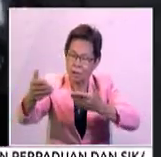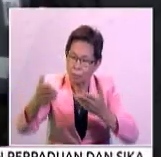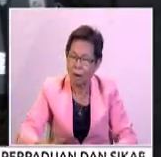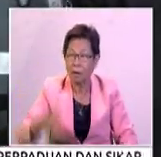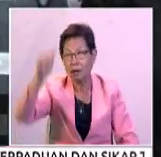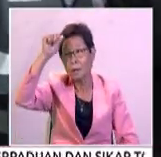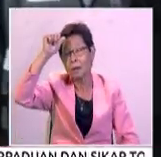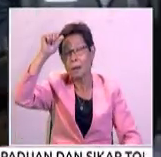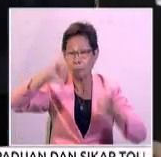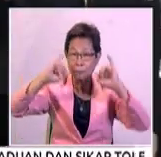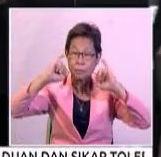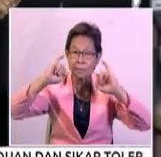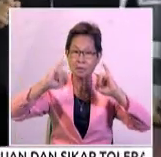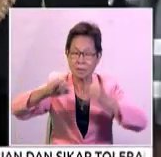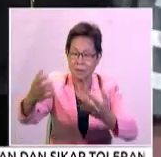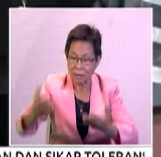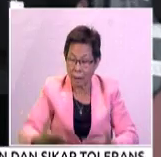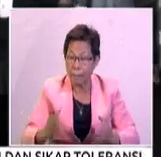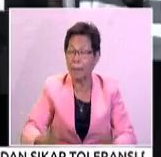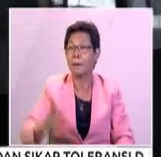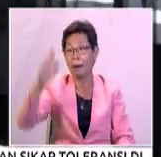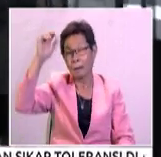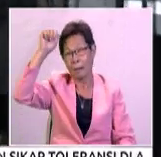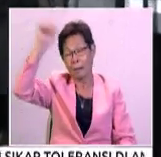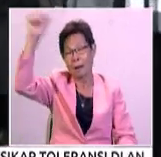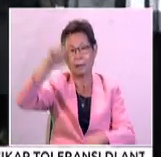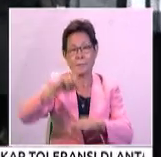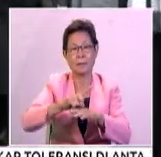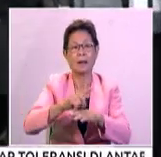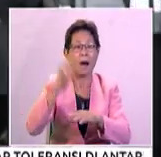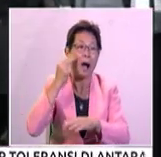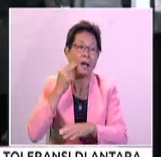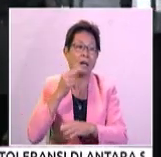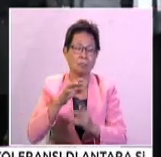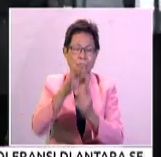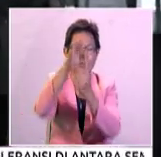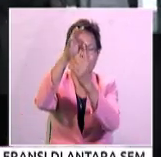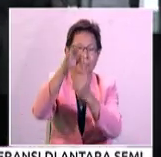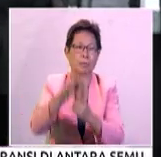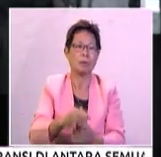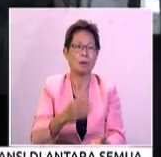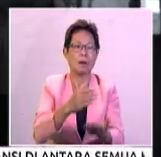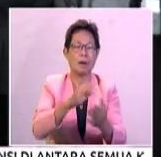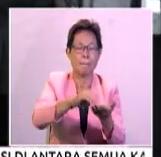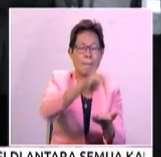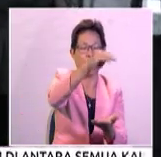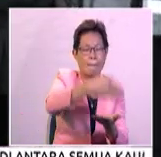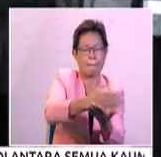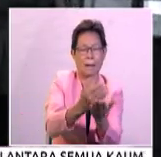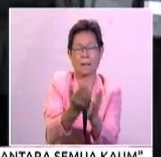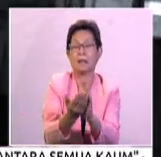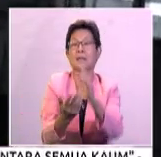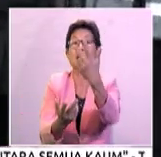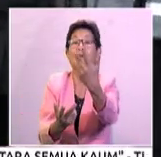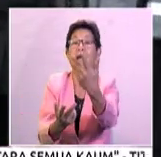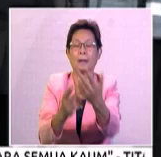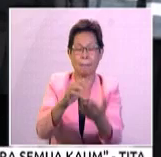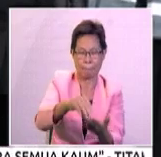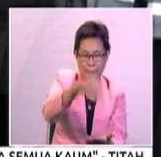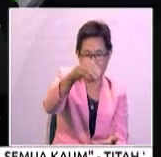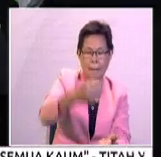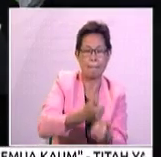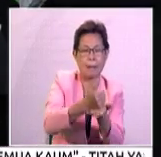Allah di Tanah Suci turut diberikan keutamaan. Maktab ini boleh dibahagikan pada tiga, iaitu sahabat maktab secara umum yang